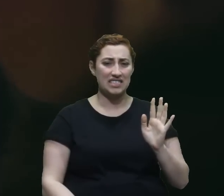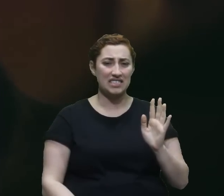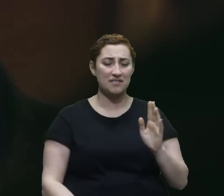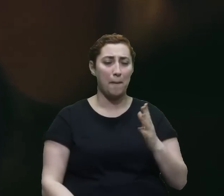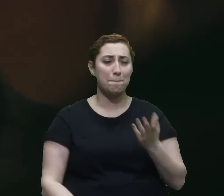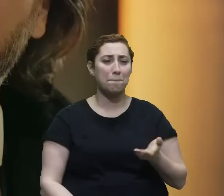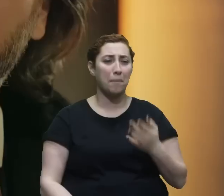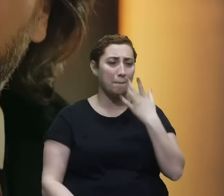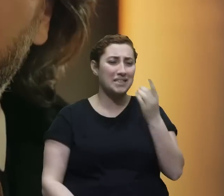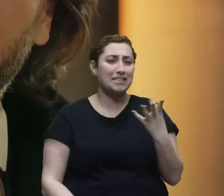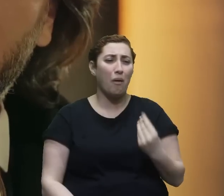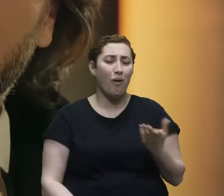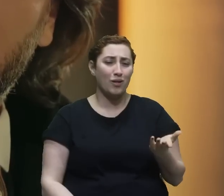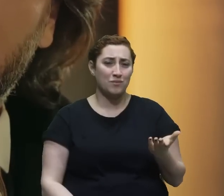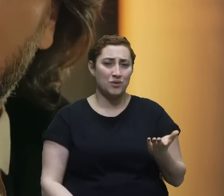Hafif olmuş.